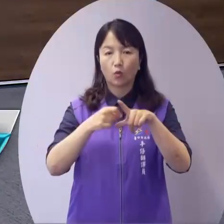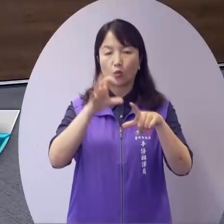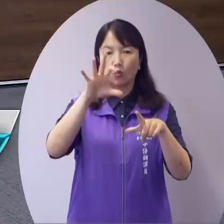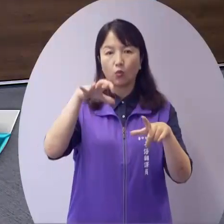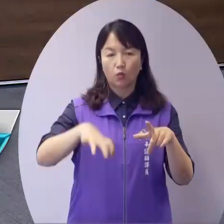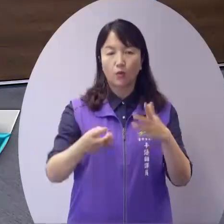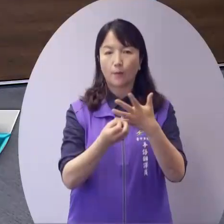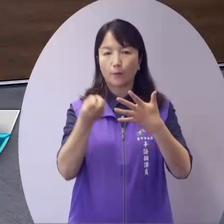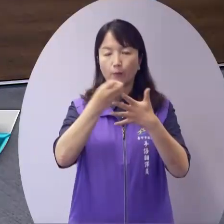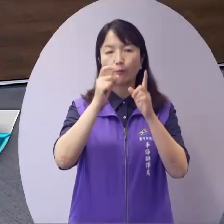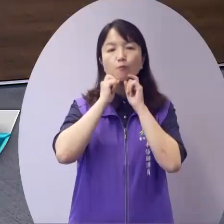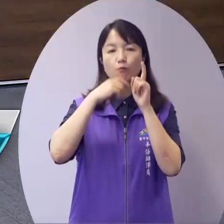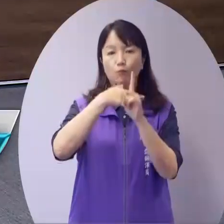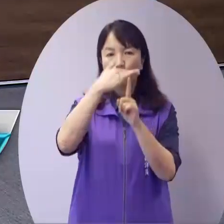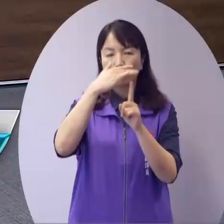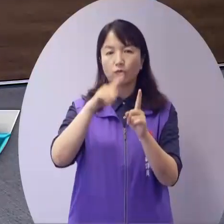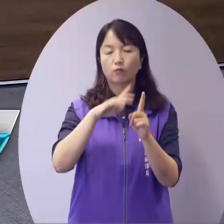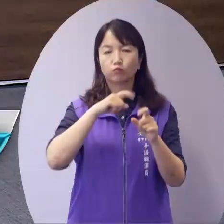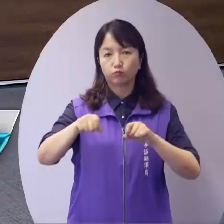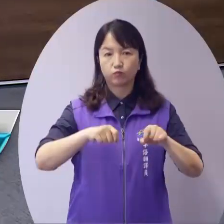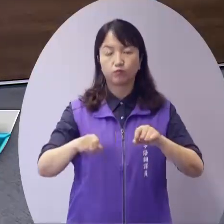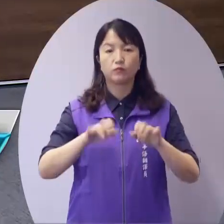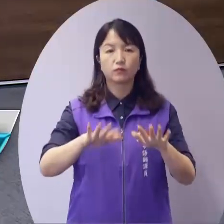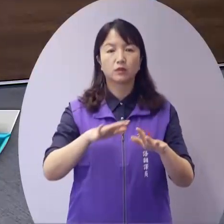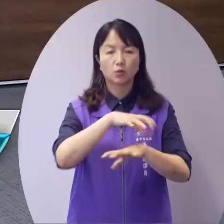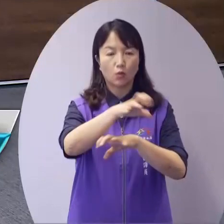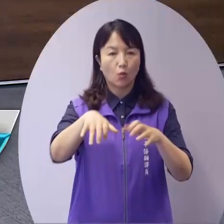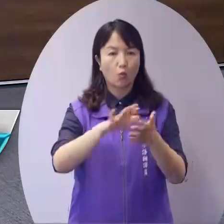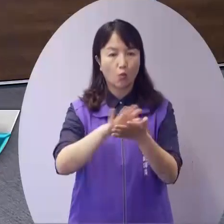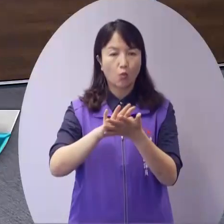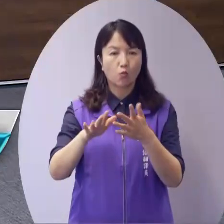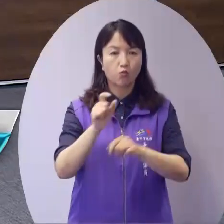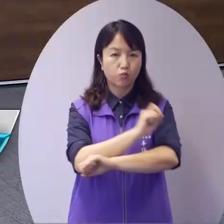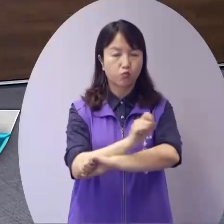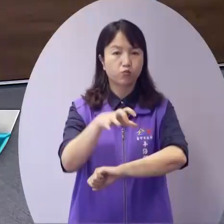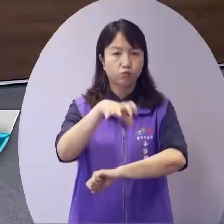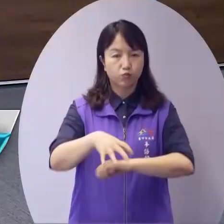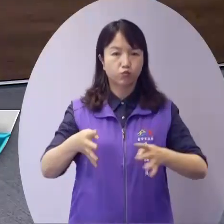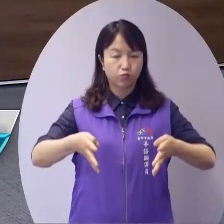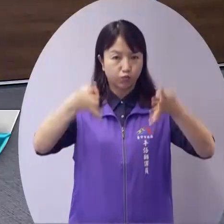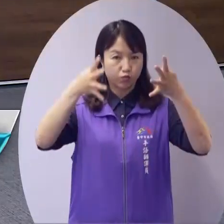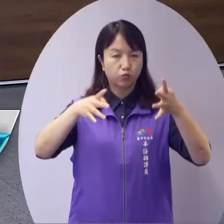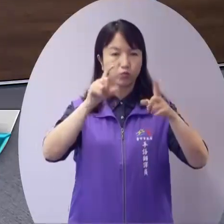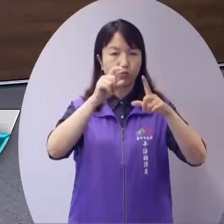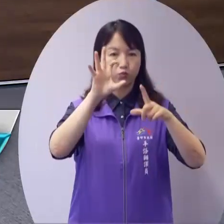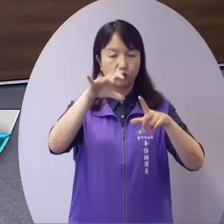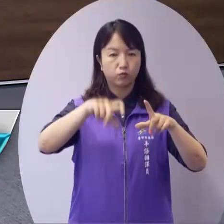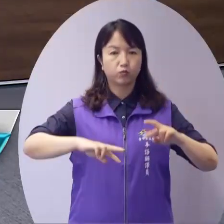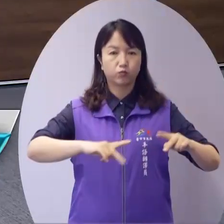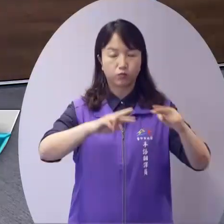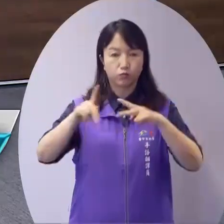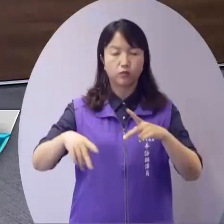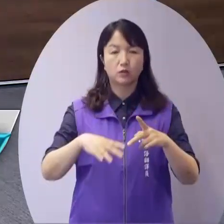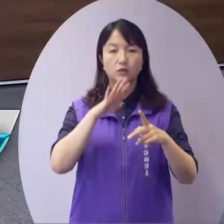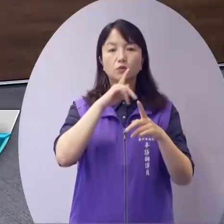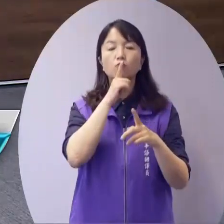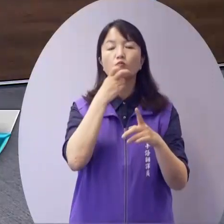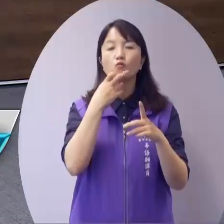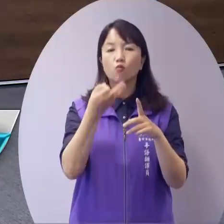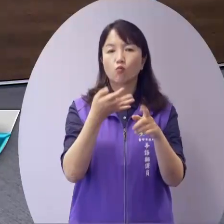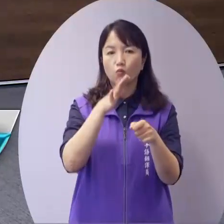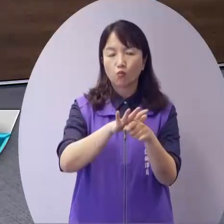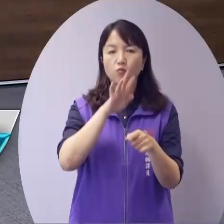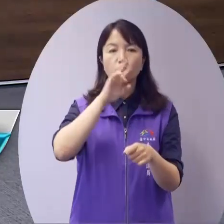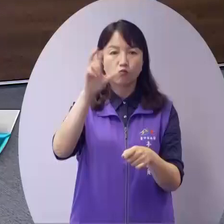暨提升优质公厕推动计划。环境保护局办公厅设4楼厕所改善，其中中央补助